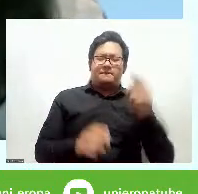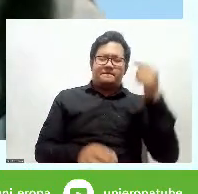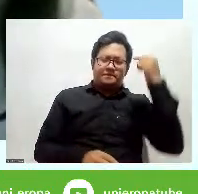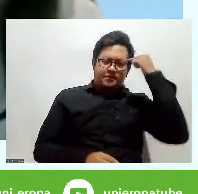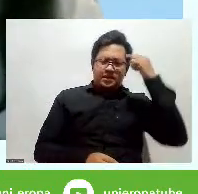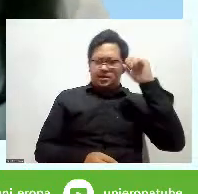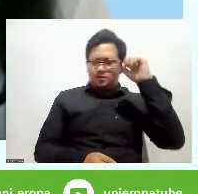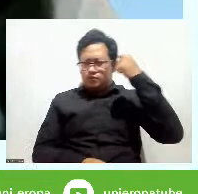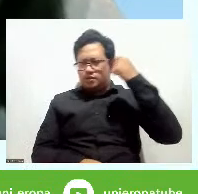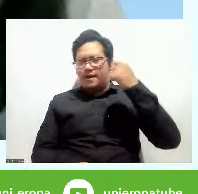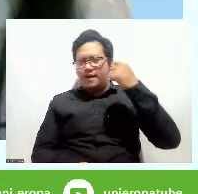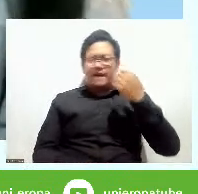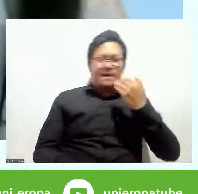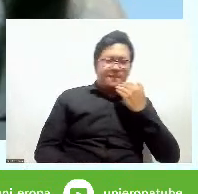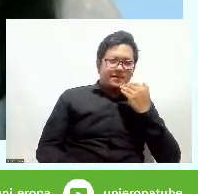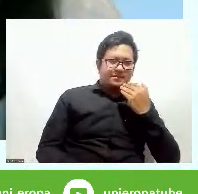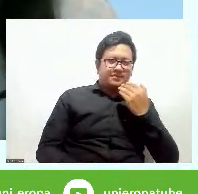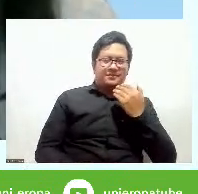sih